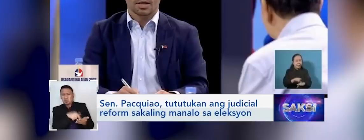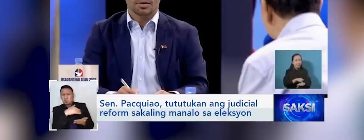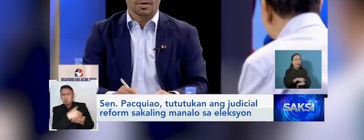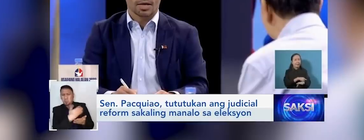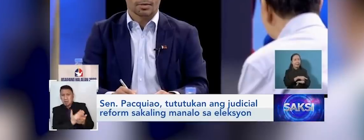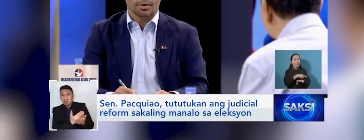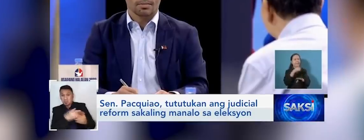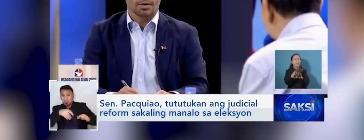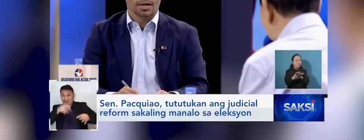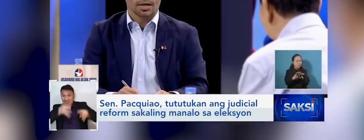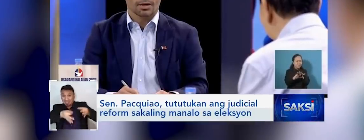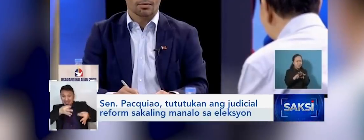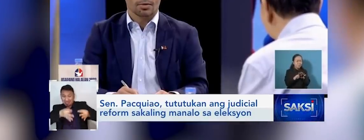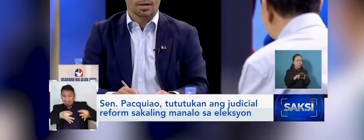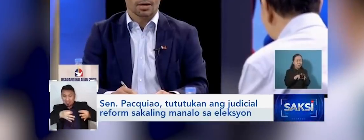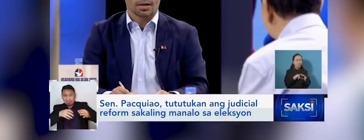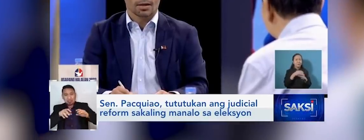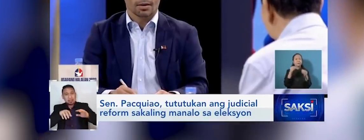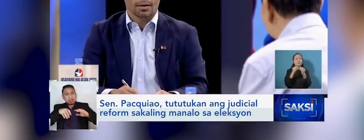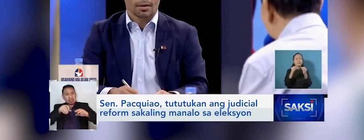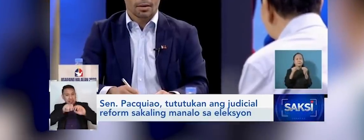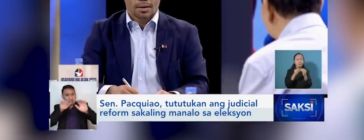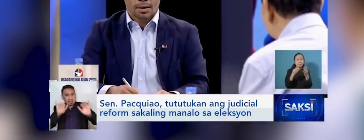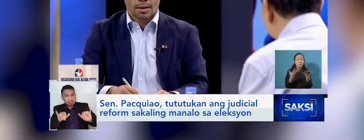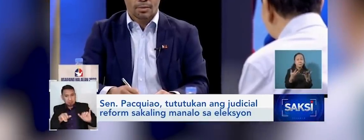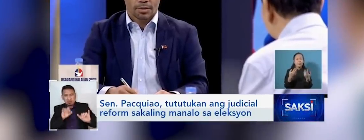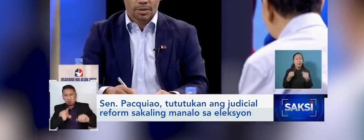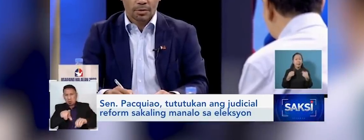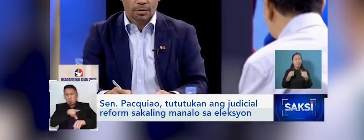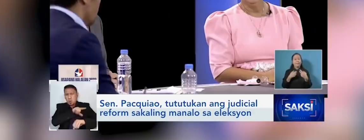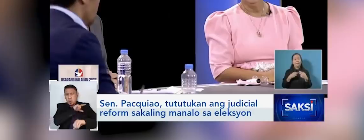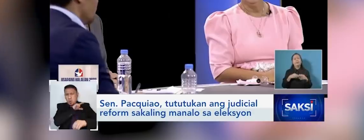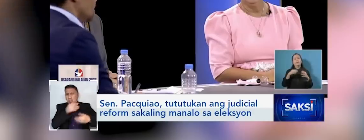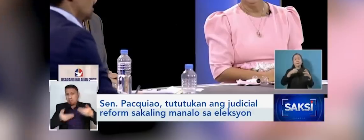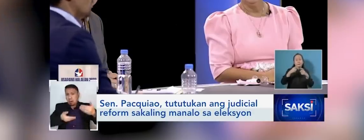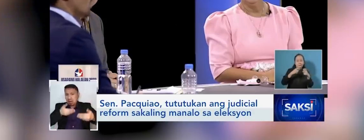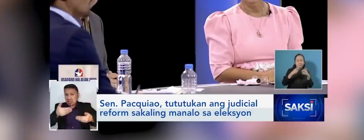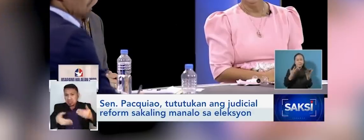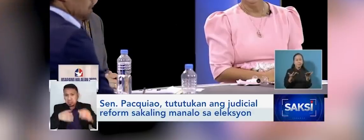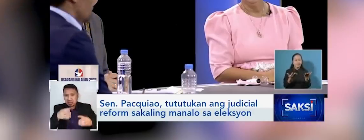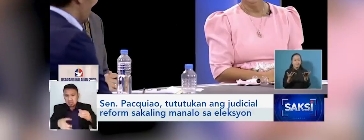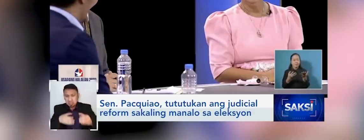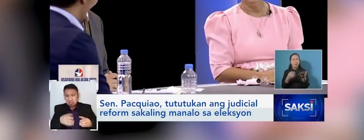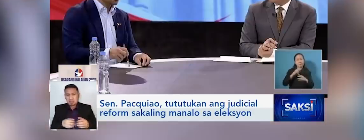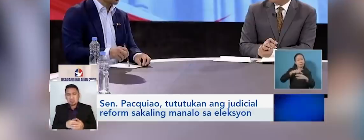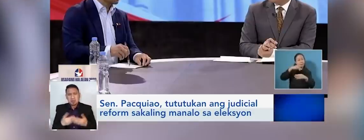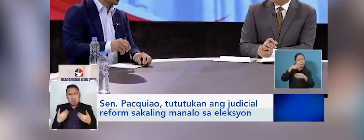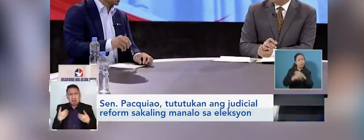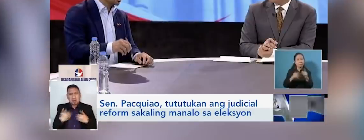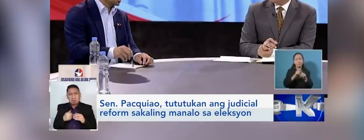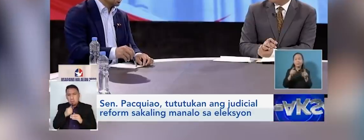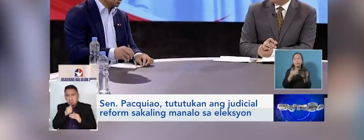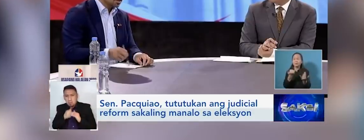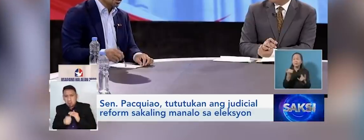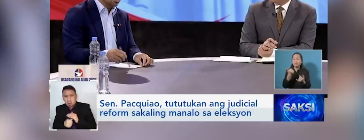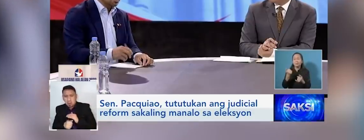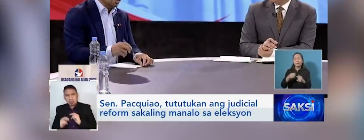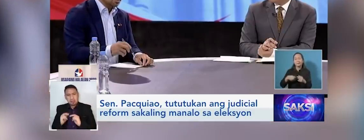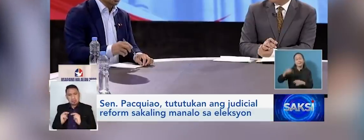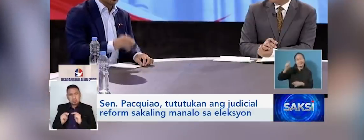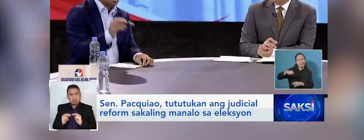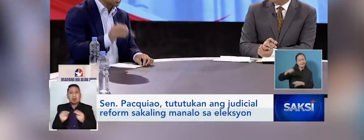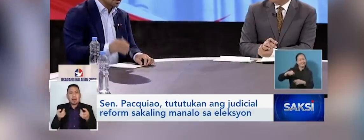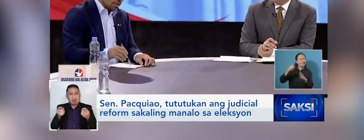The more na tumatagal yung kaso, the more nagkakaroon ng negosasyon, nagkakaroon ng korupsyon. Sa problema sa